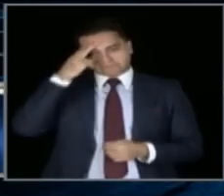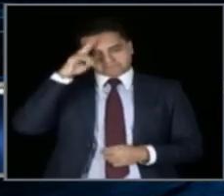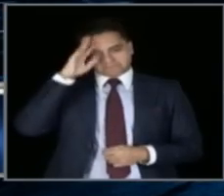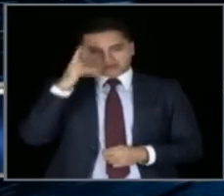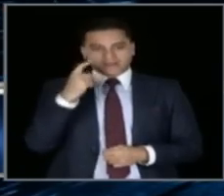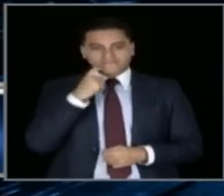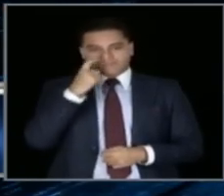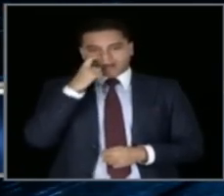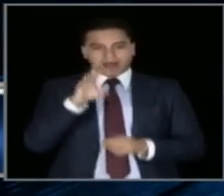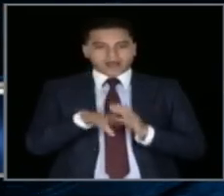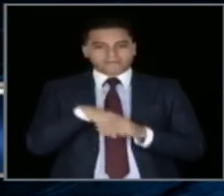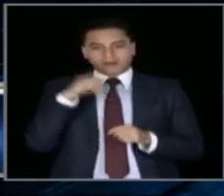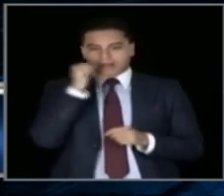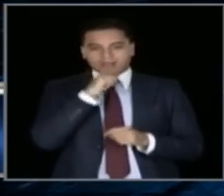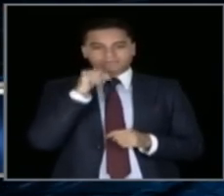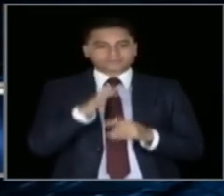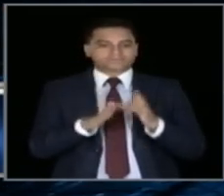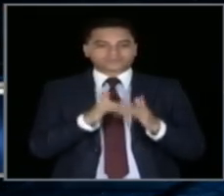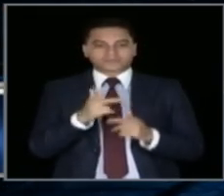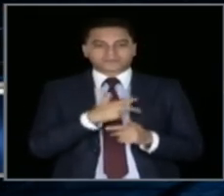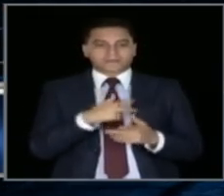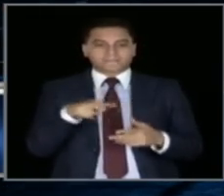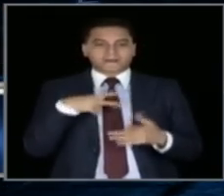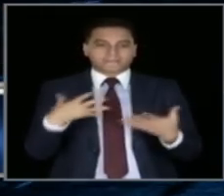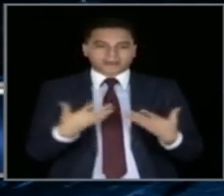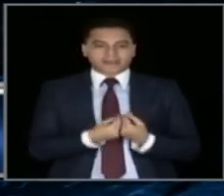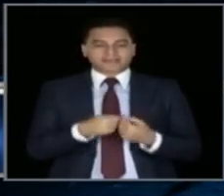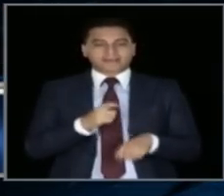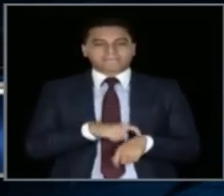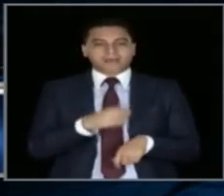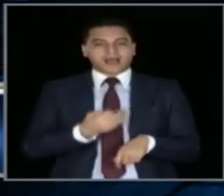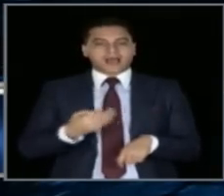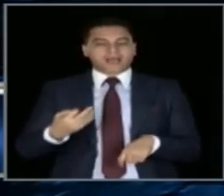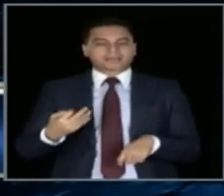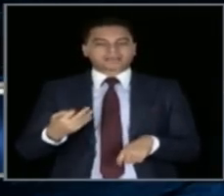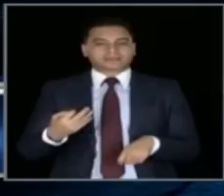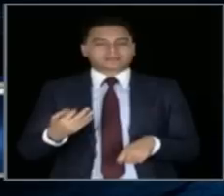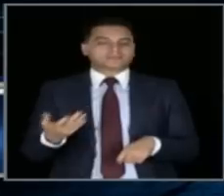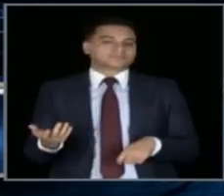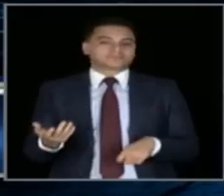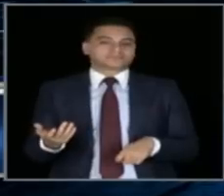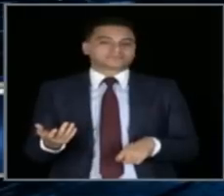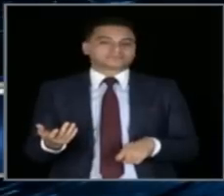من هو الفنان الذي غنى تتر مسلسل وبيننا معاد؟